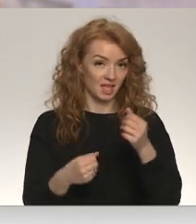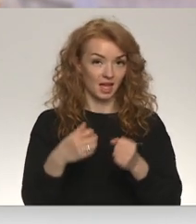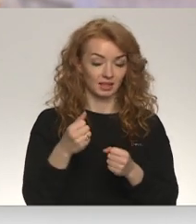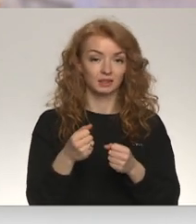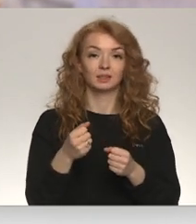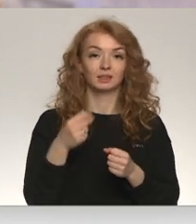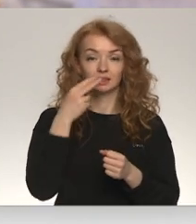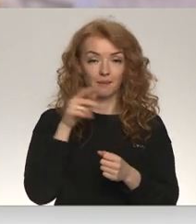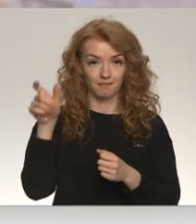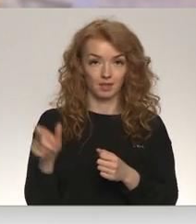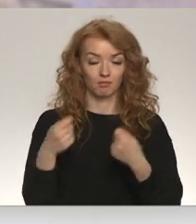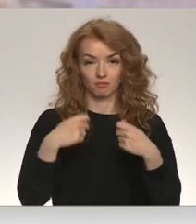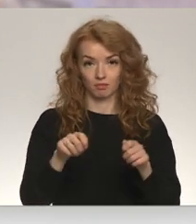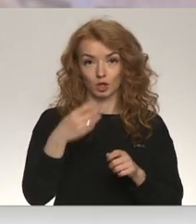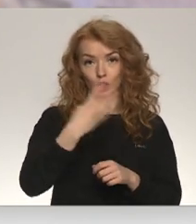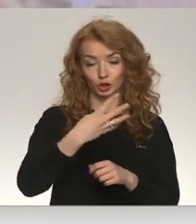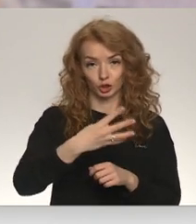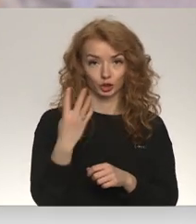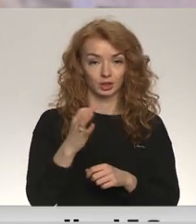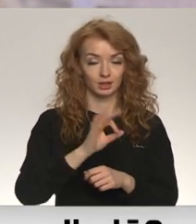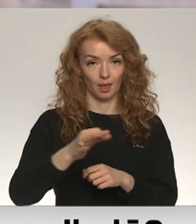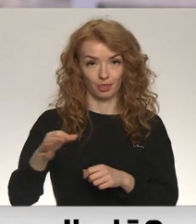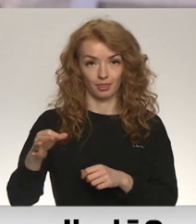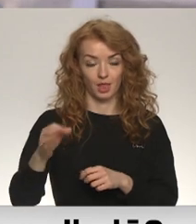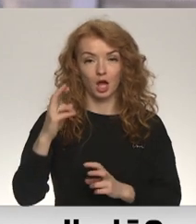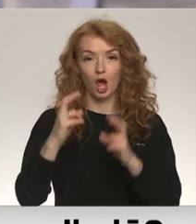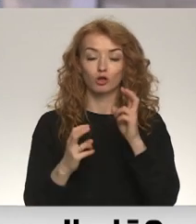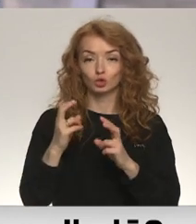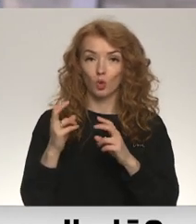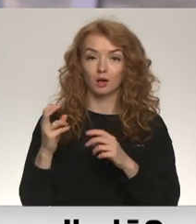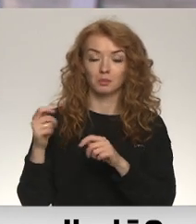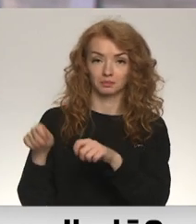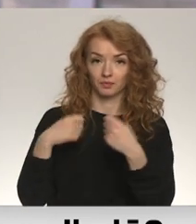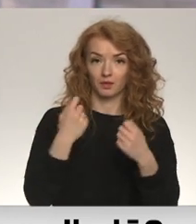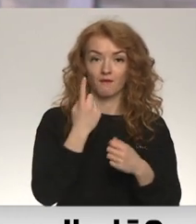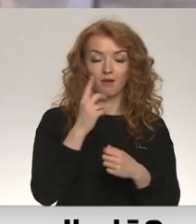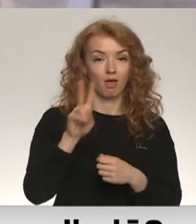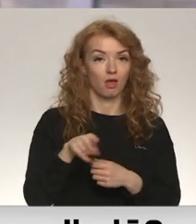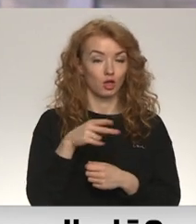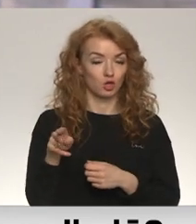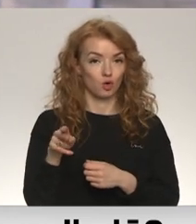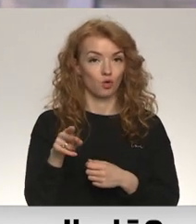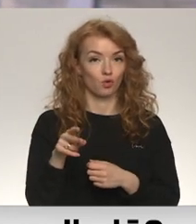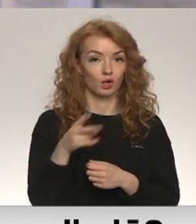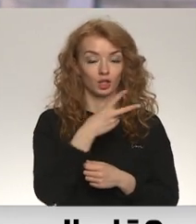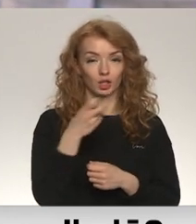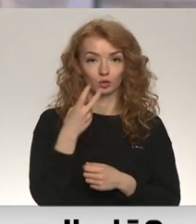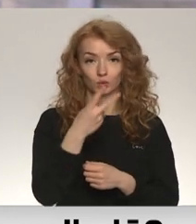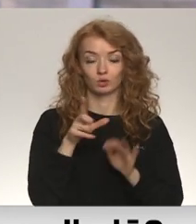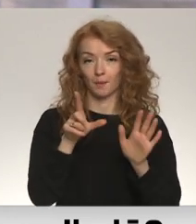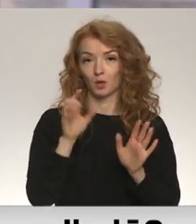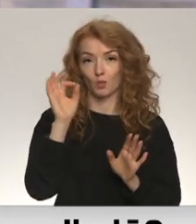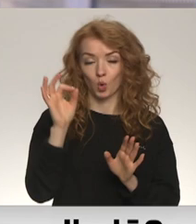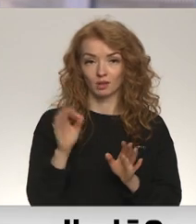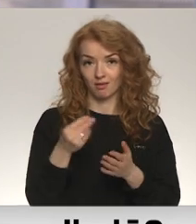Zemnieks pārdod pienu par 44 centiem. Ražotājs mums pārdod pienu par 1 eiro. Tas ir